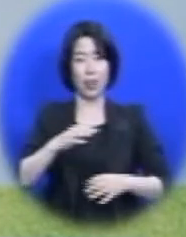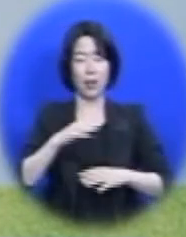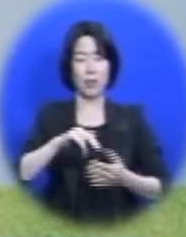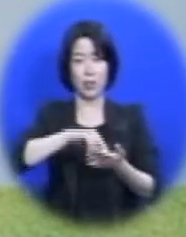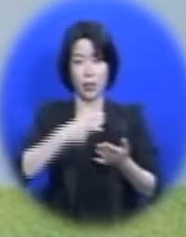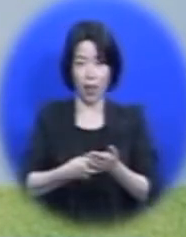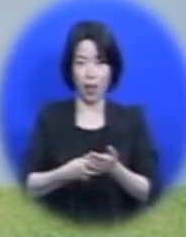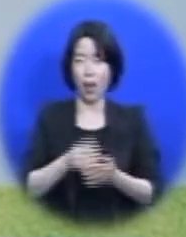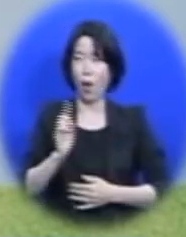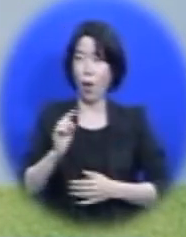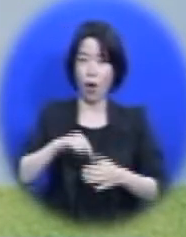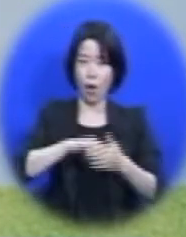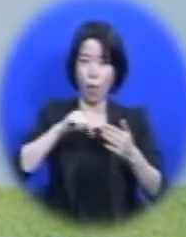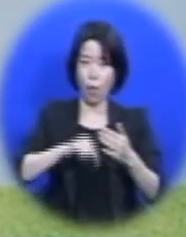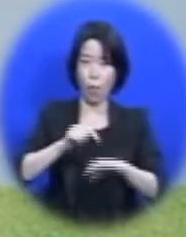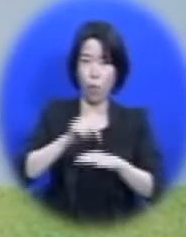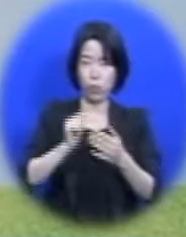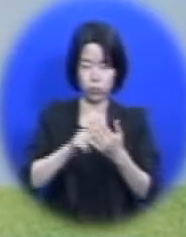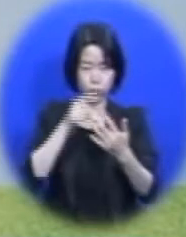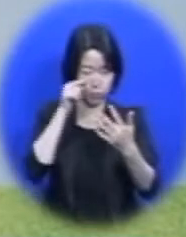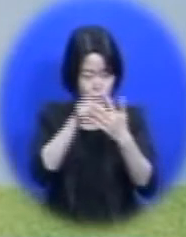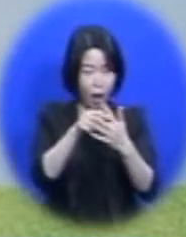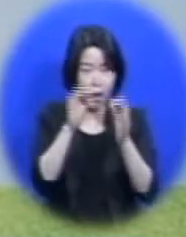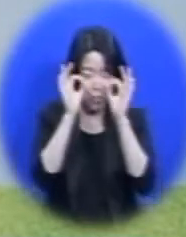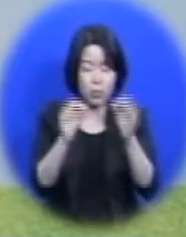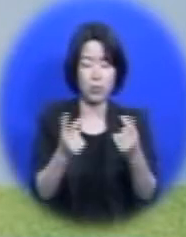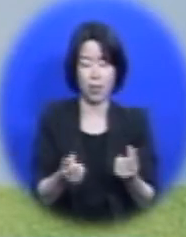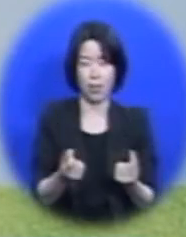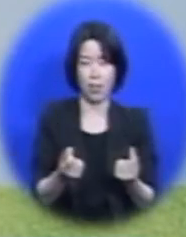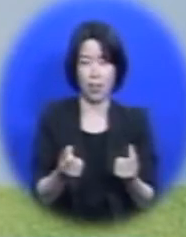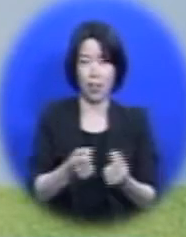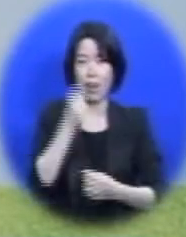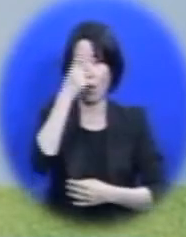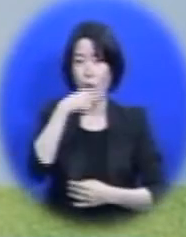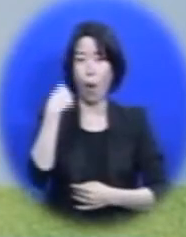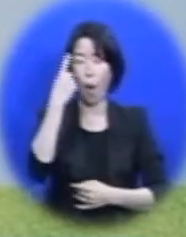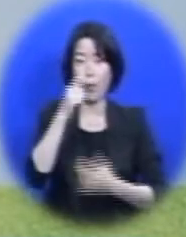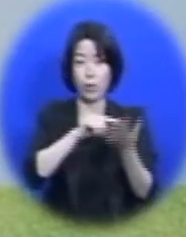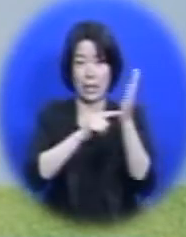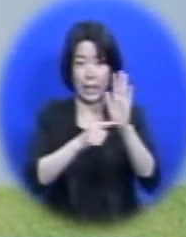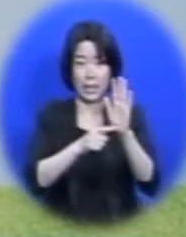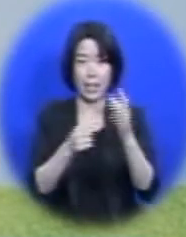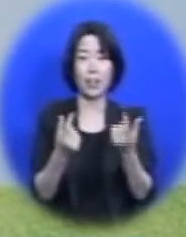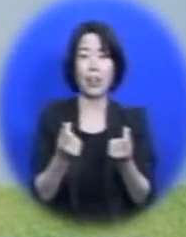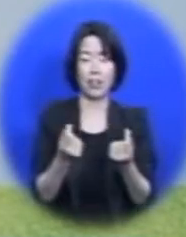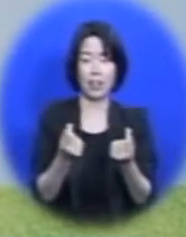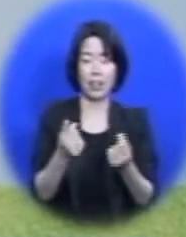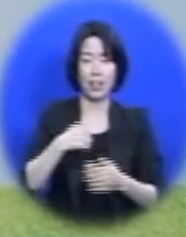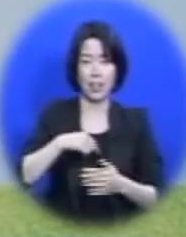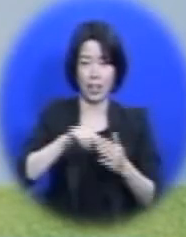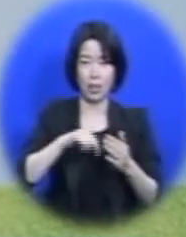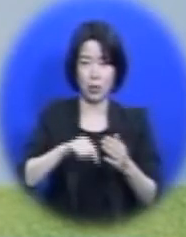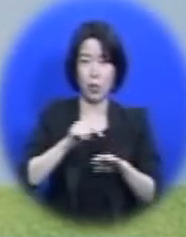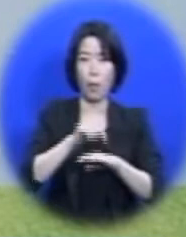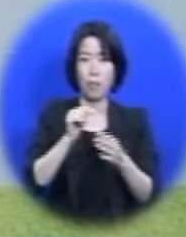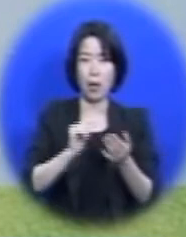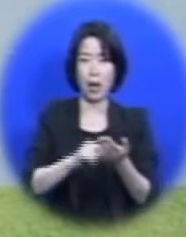어쩌면 제 속마음을 그렇게 확 꿰뚫어 보냐 말입니다. 얼굴에 표시가 난다는 거예요. 제 속에 있는